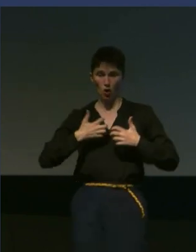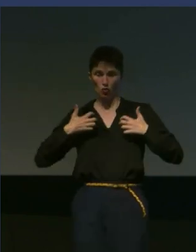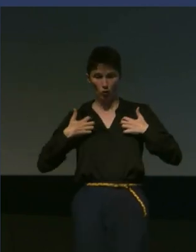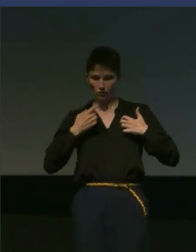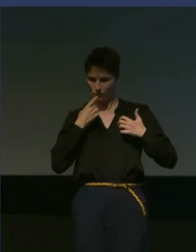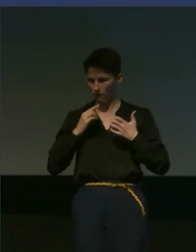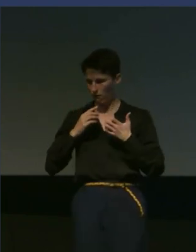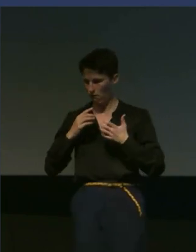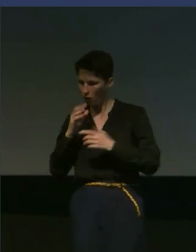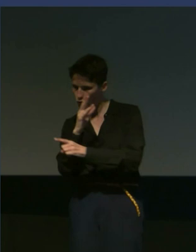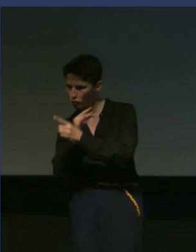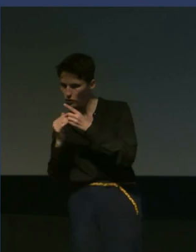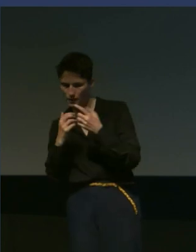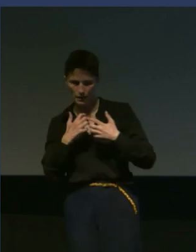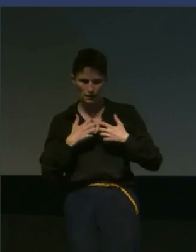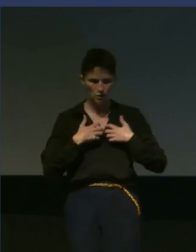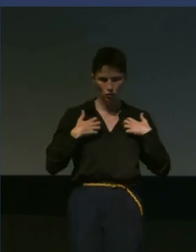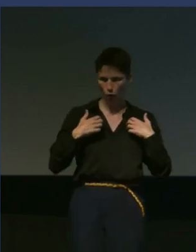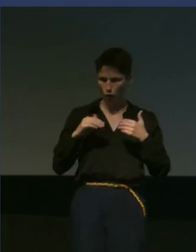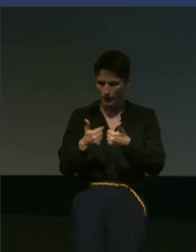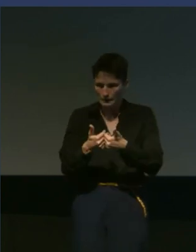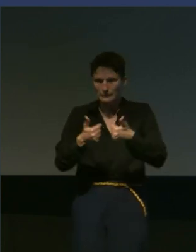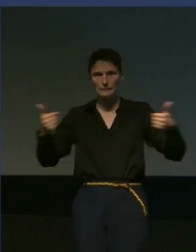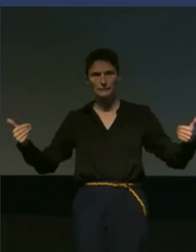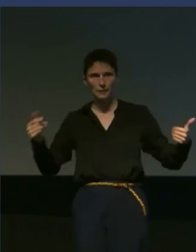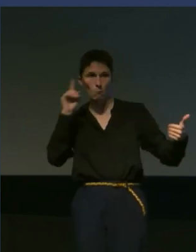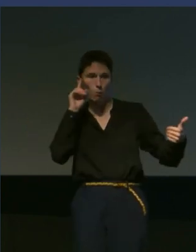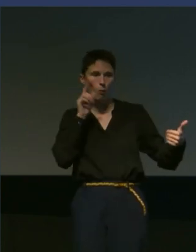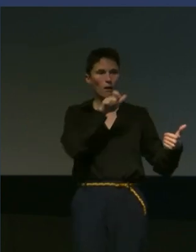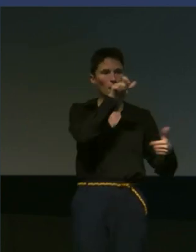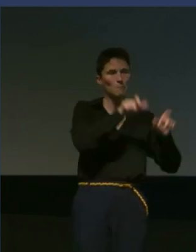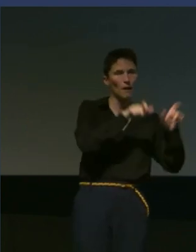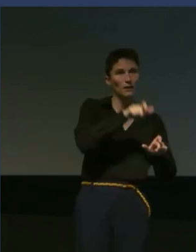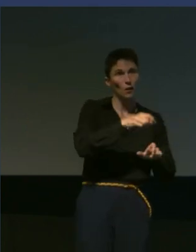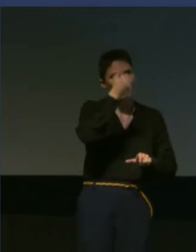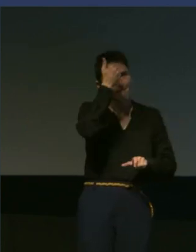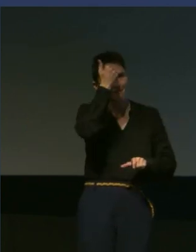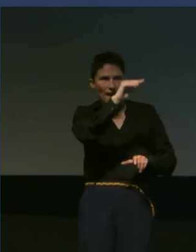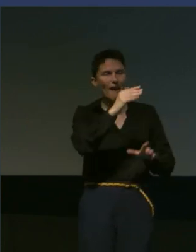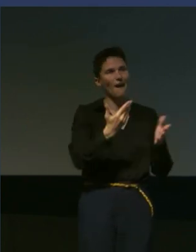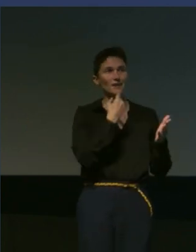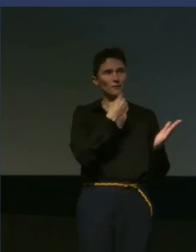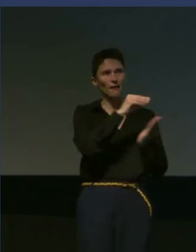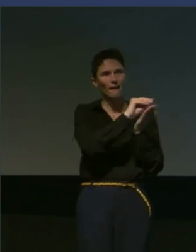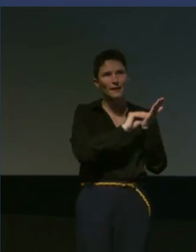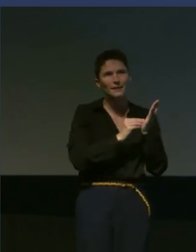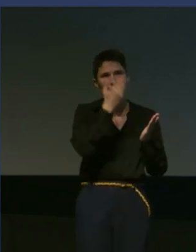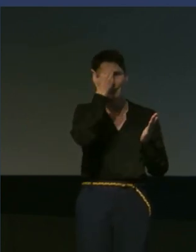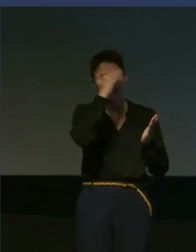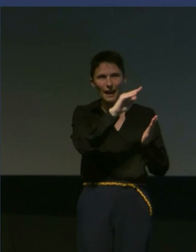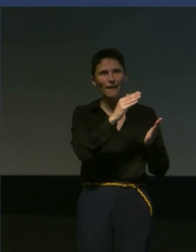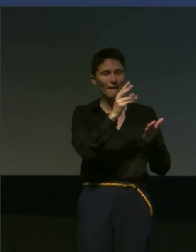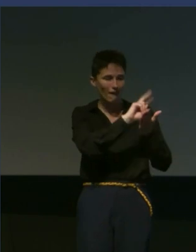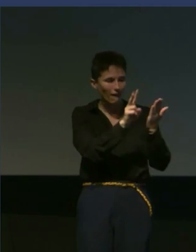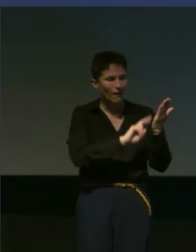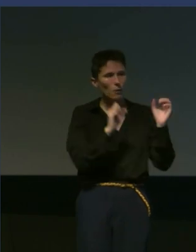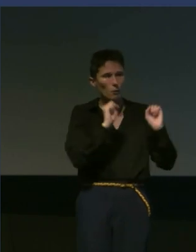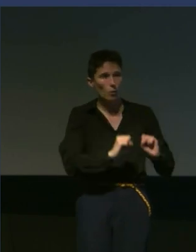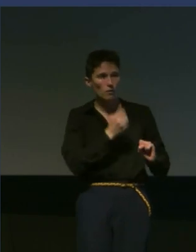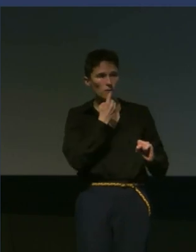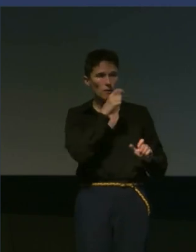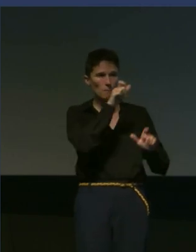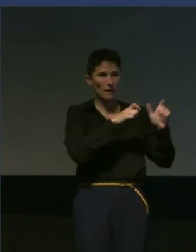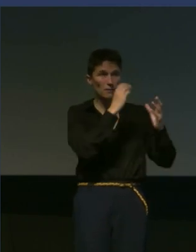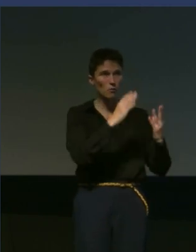la société parce que les sachants, c'était ceux qui savaient lire. Donc, c'était forcément des gens de pouvoir, de confiance, qui peuvent